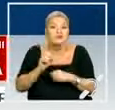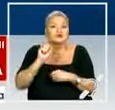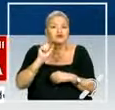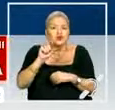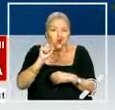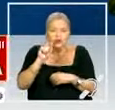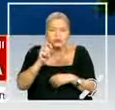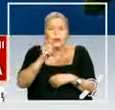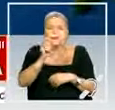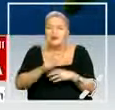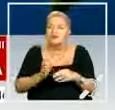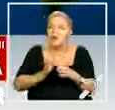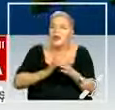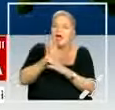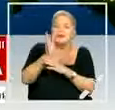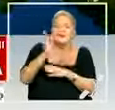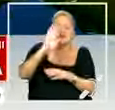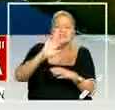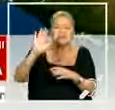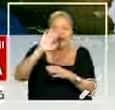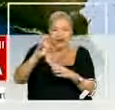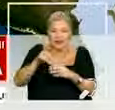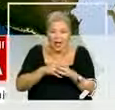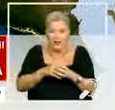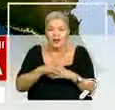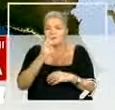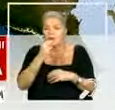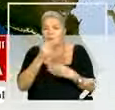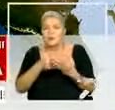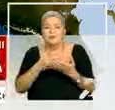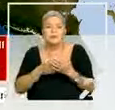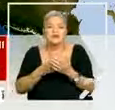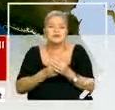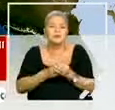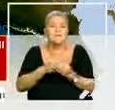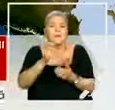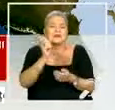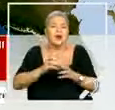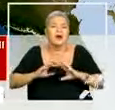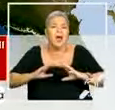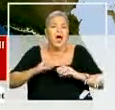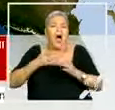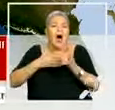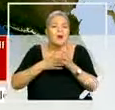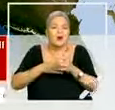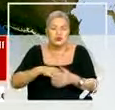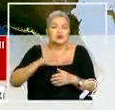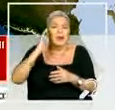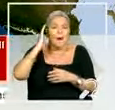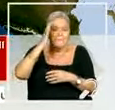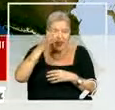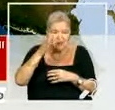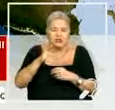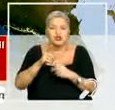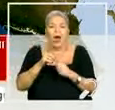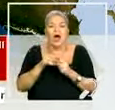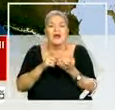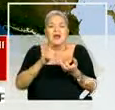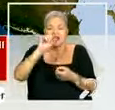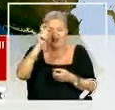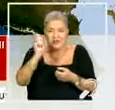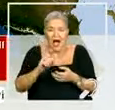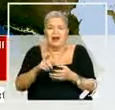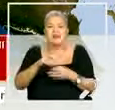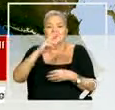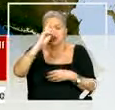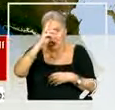12 pacienți în străinătate. Este vorba despre pacienți care au ajuns în Belgia, în Italia,